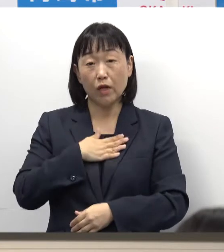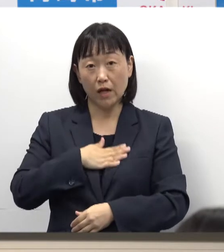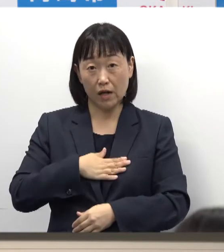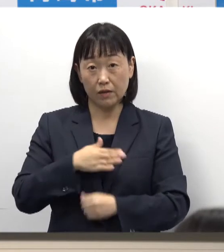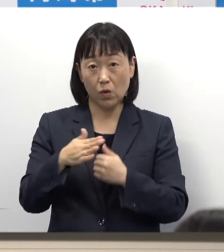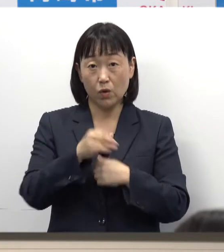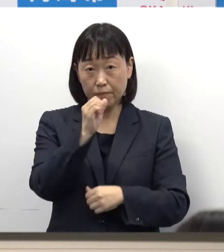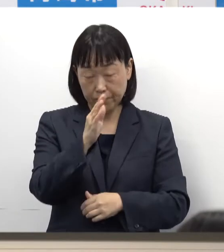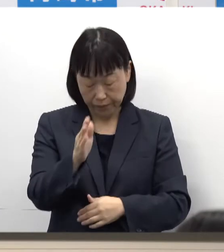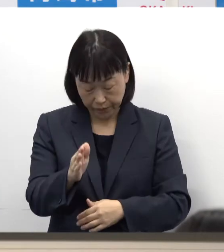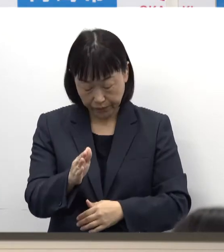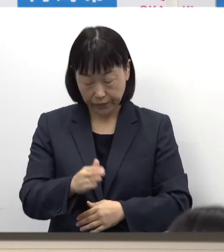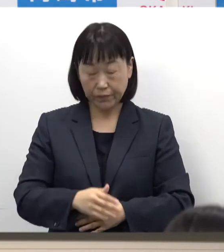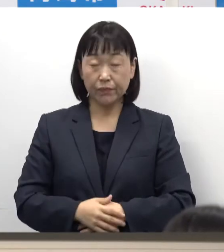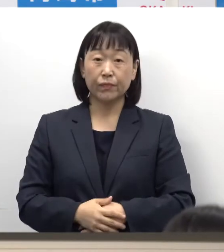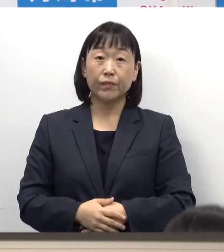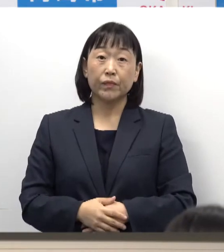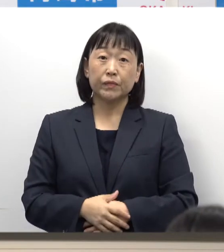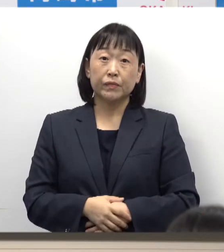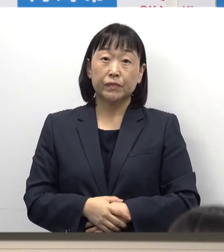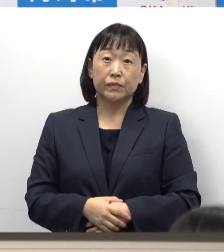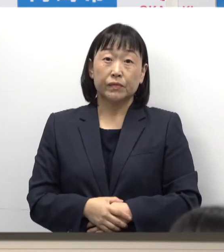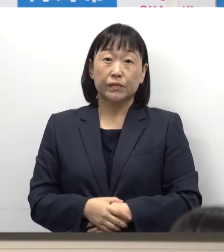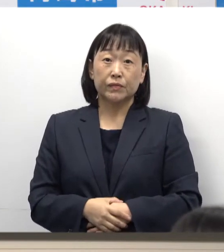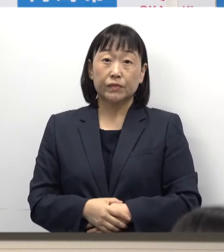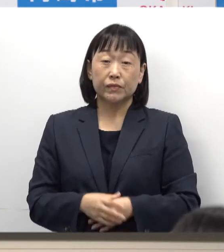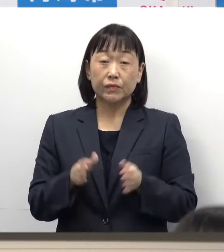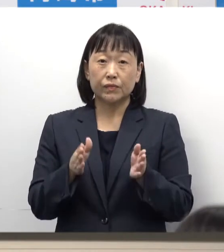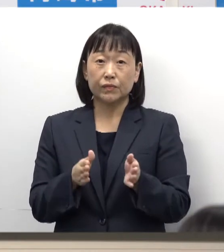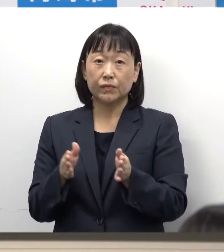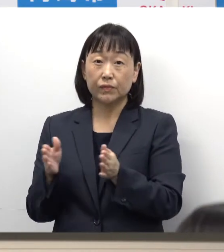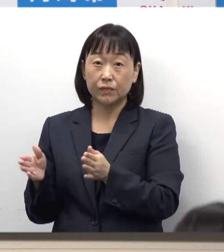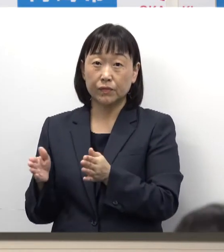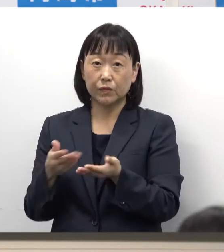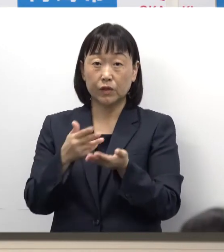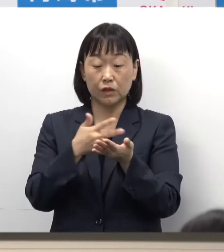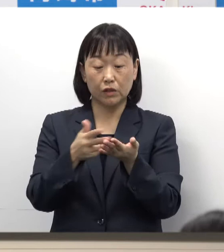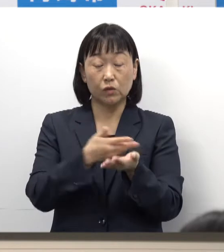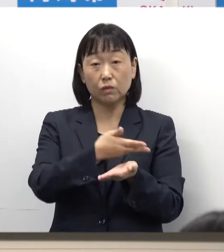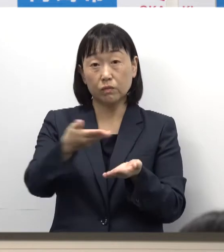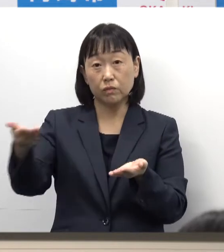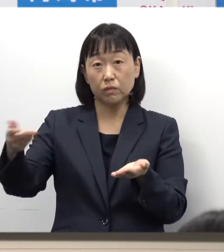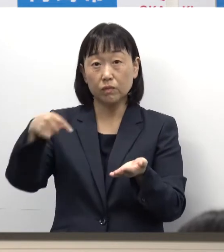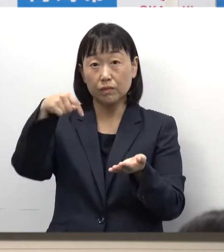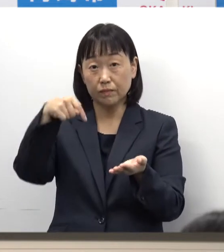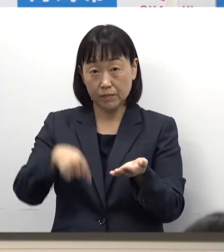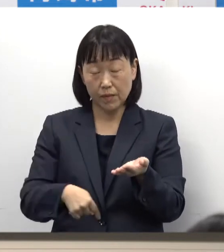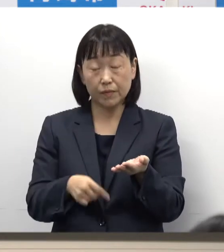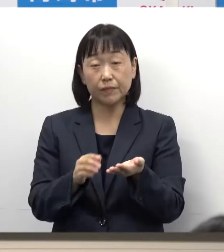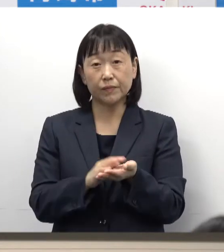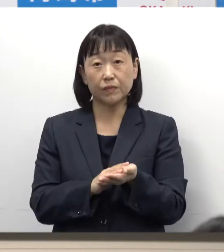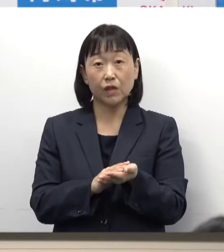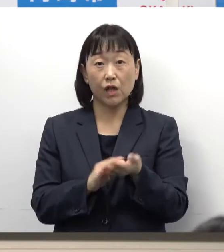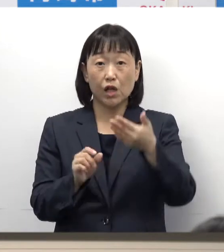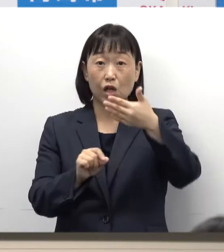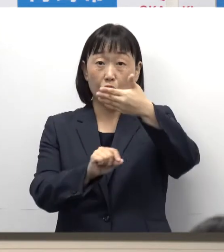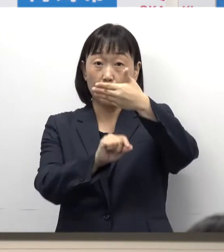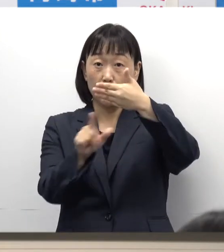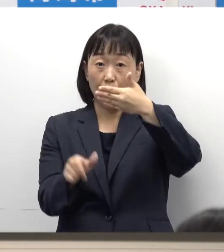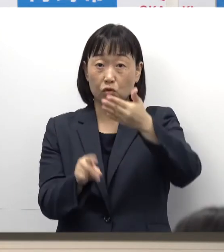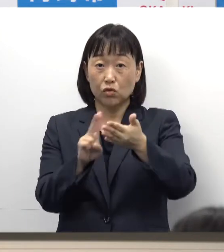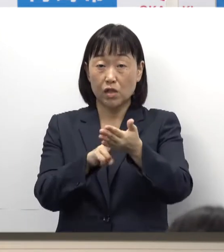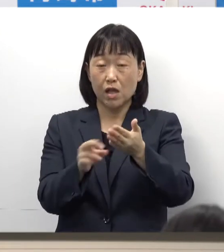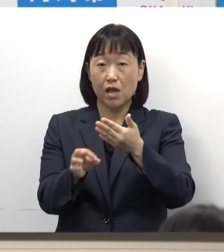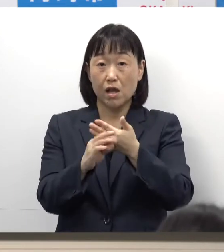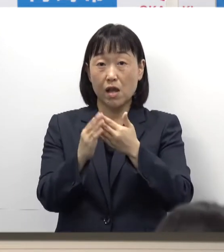お願いいたしますそれではお手元にお配りいたしました資料に基づき9月定例会に補正